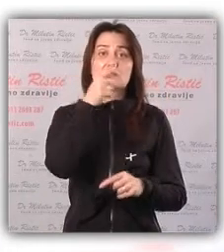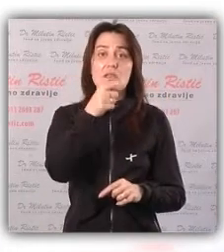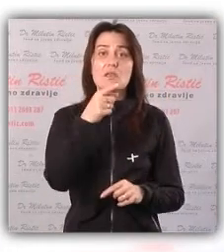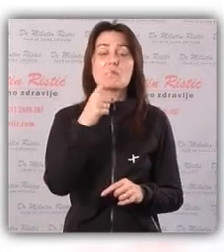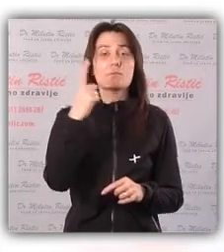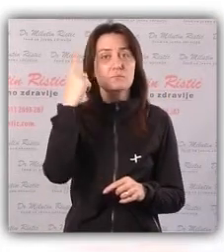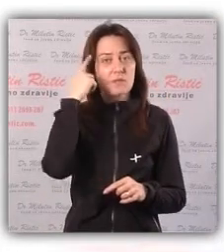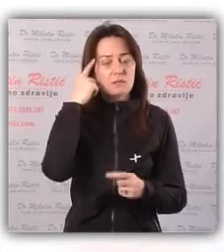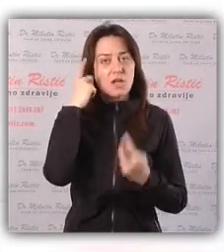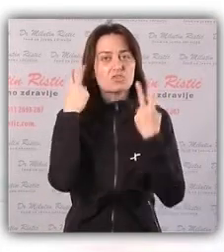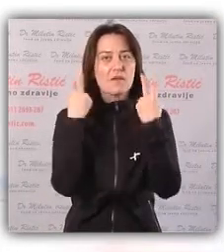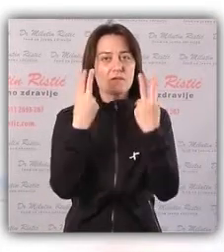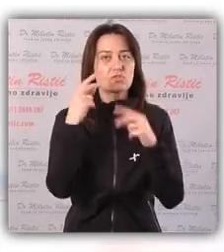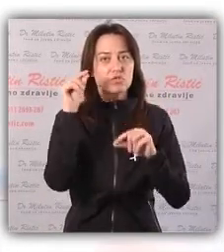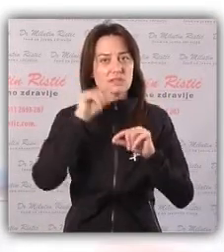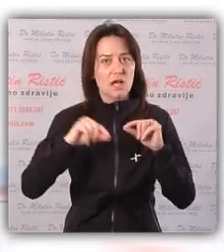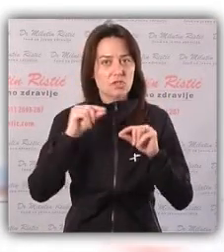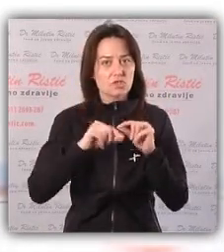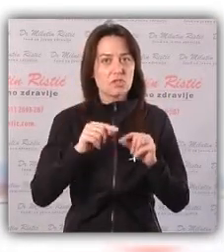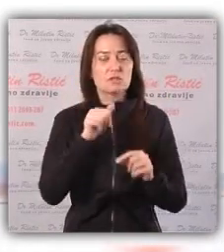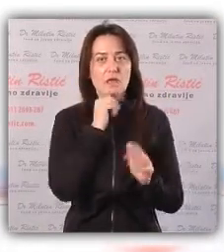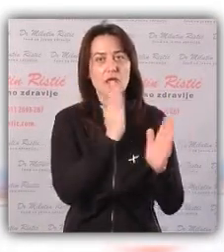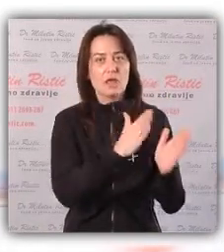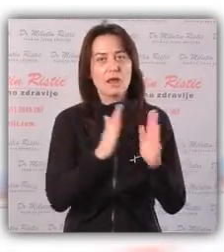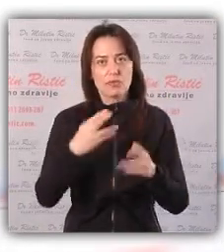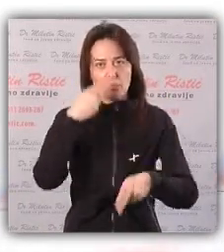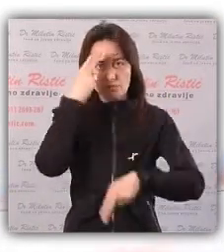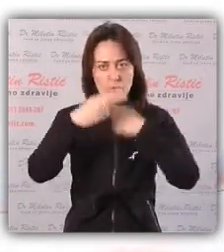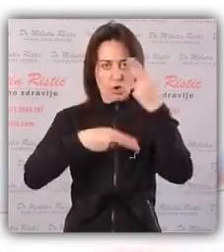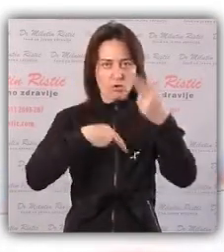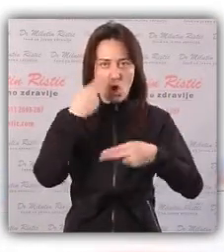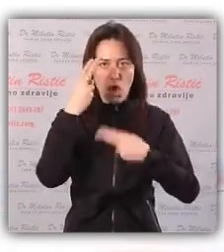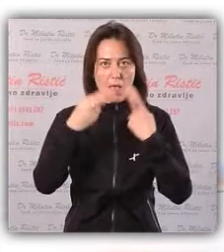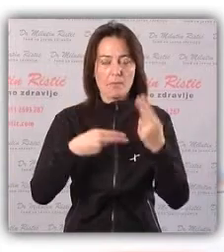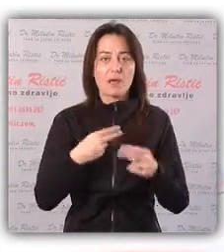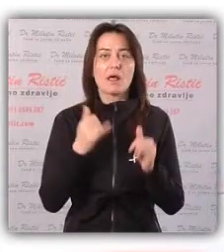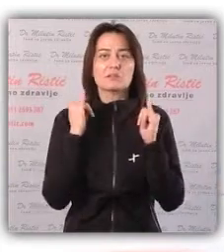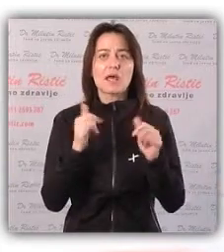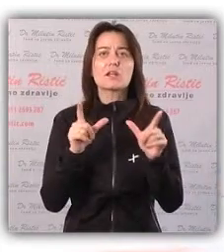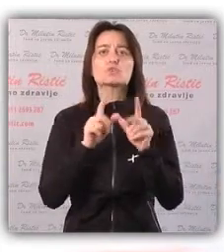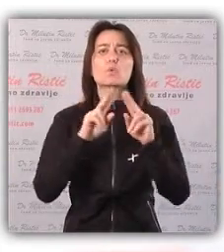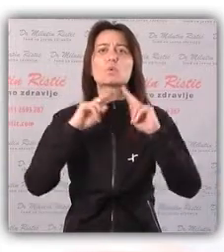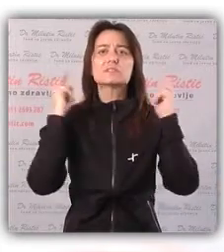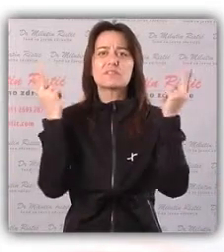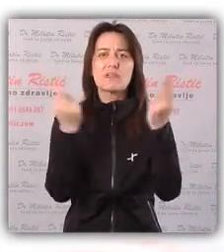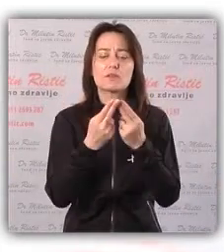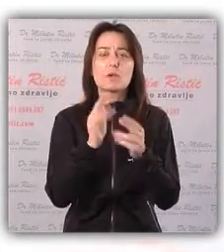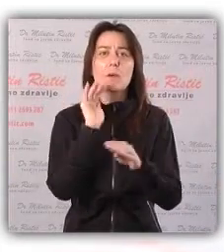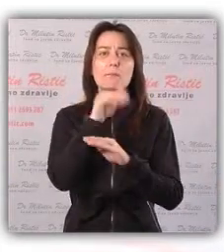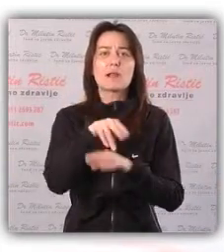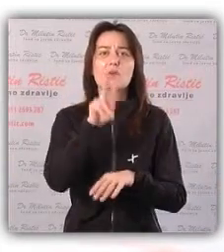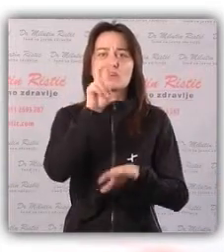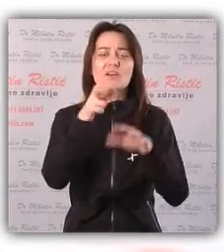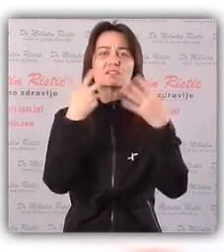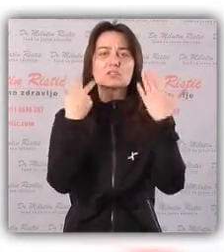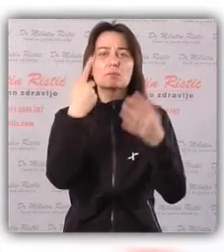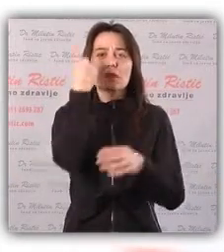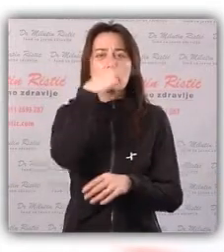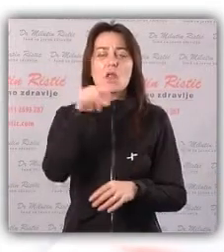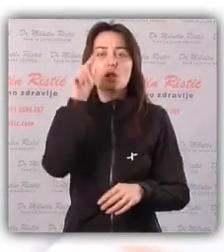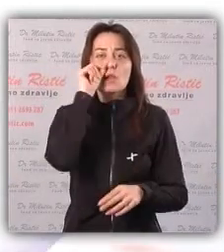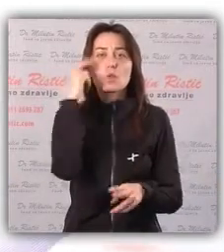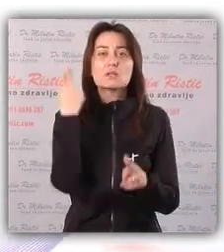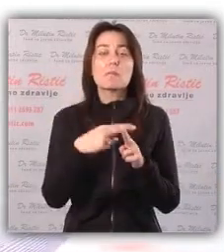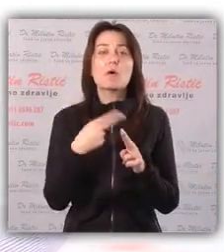o značaju podizanju svesti ljudi, o značaju prevencije i o čestim i redovnim kontrolama. Danas u svetu